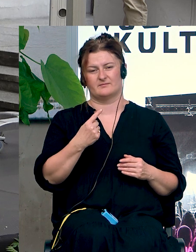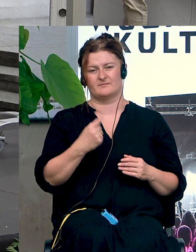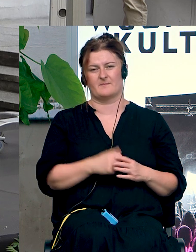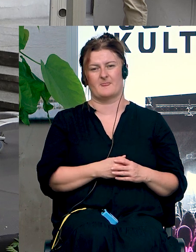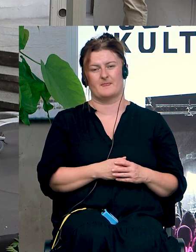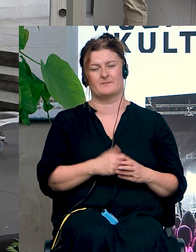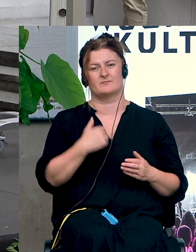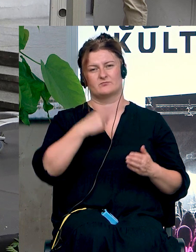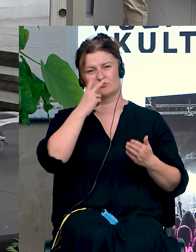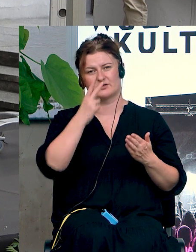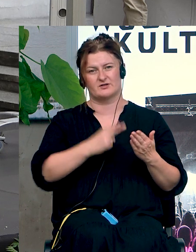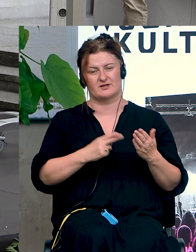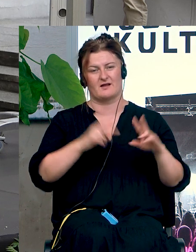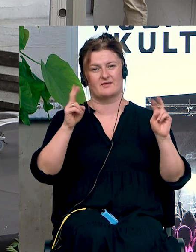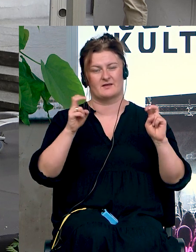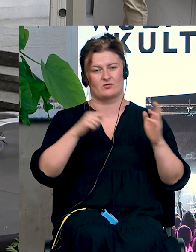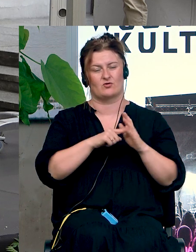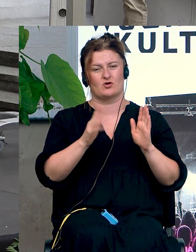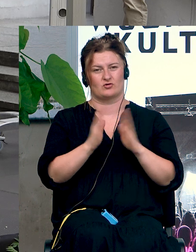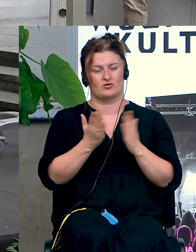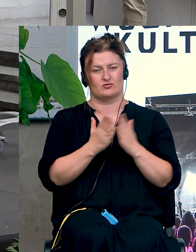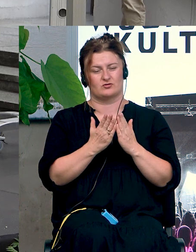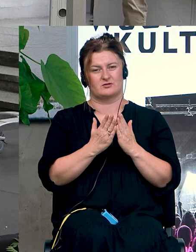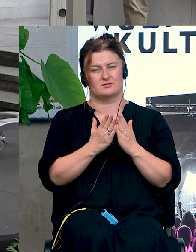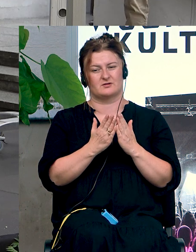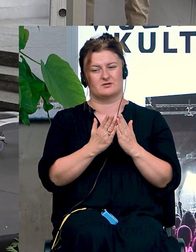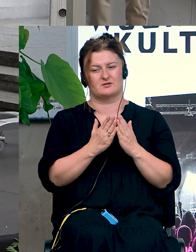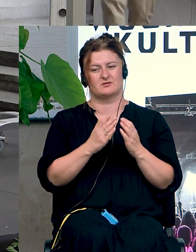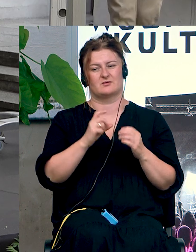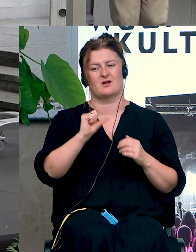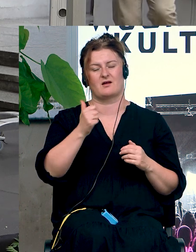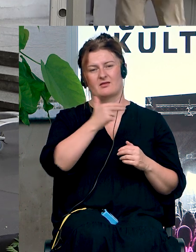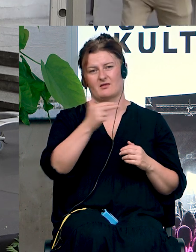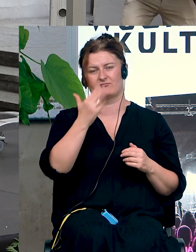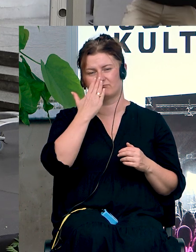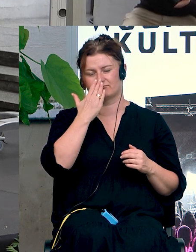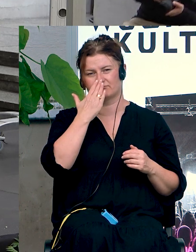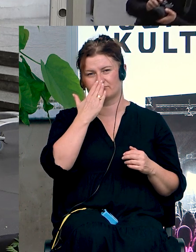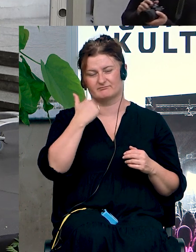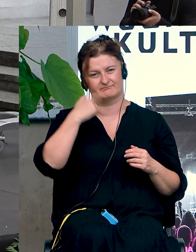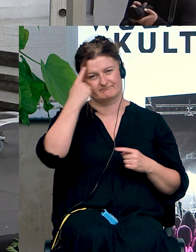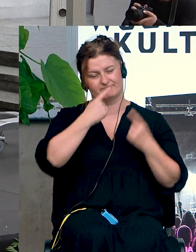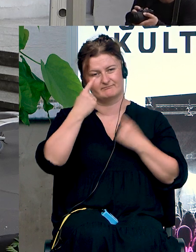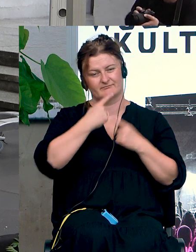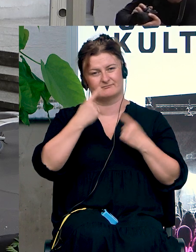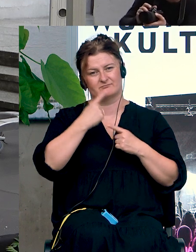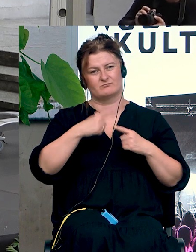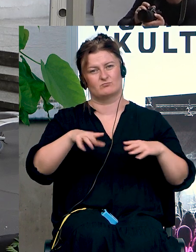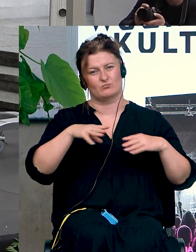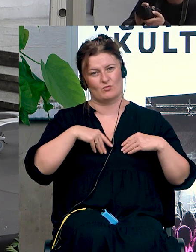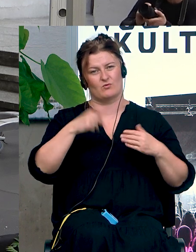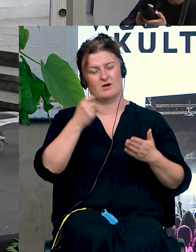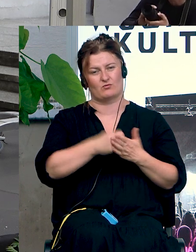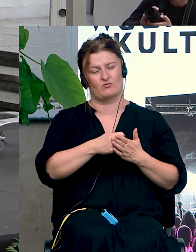kiedy przeczytałam tytuł tej książki i o czym jest, zastanawiałam się, bo pomyślałam, że mogłabym ją